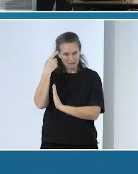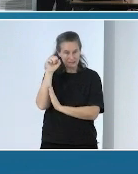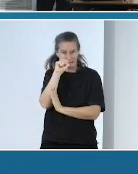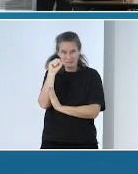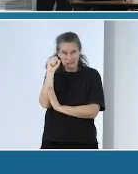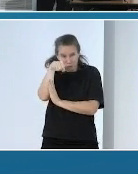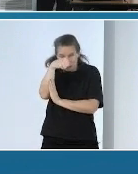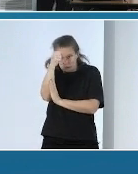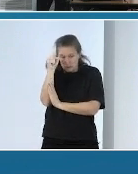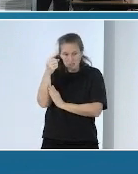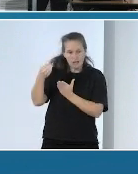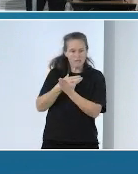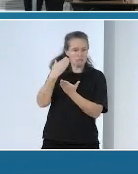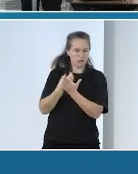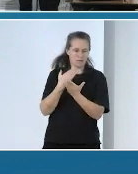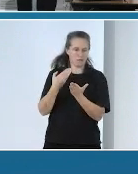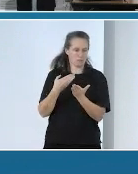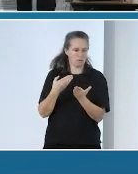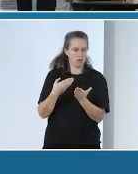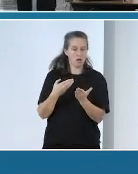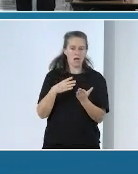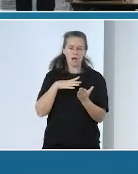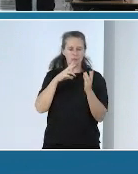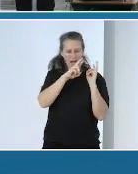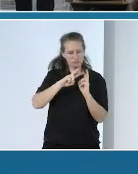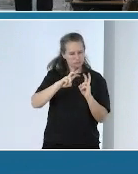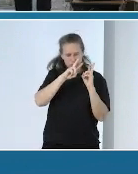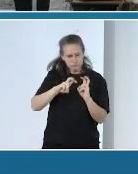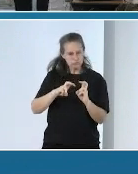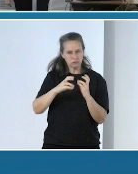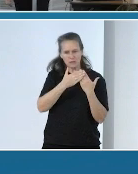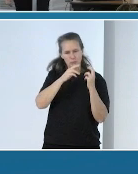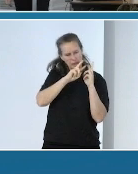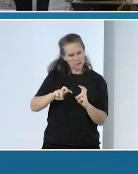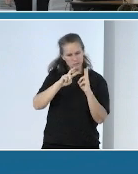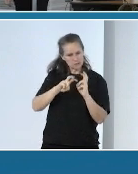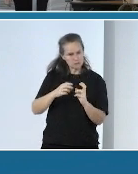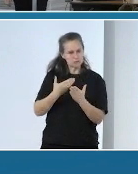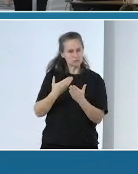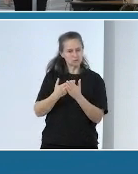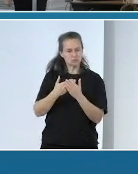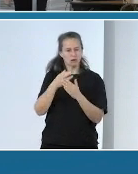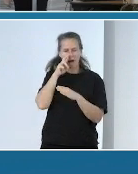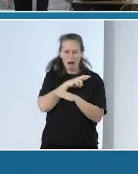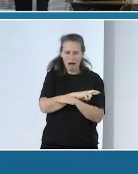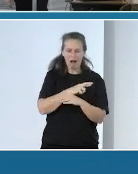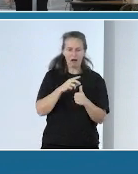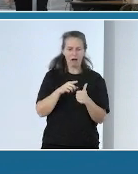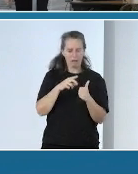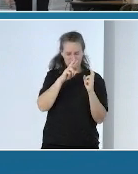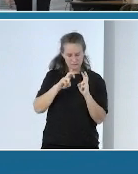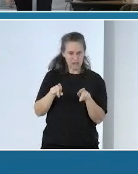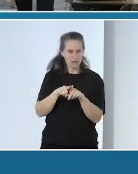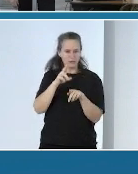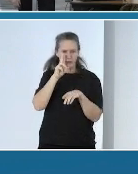dans l'espace. Bon, il y a eu plein d'études qui ont été faites sur des rats et sur